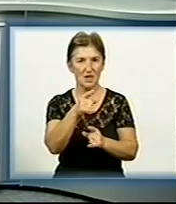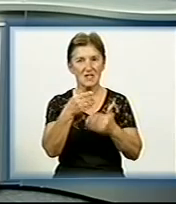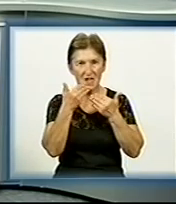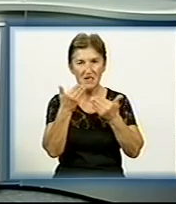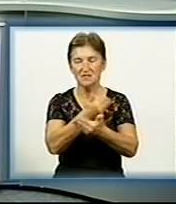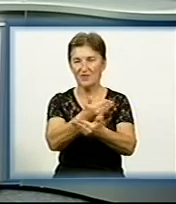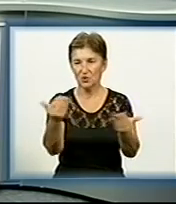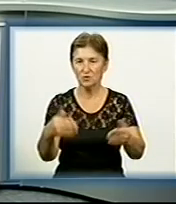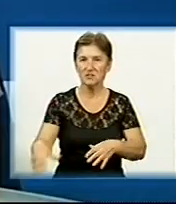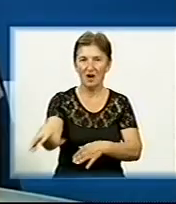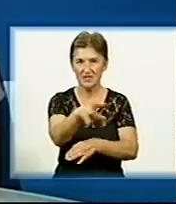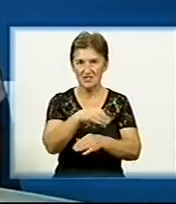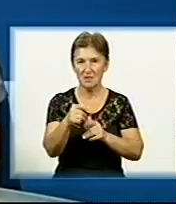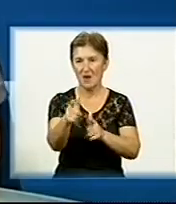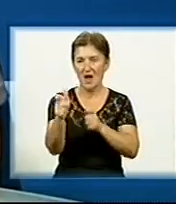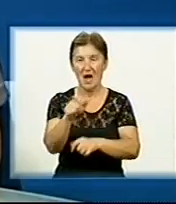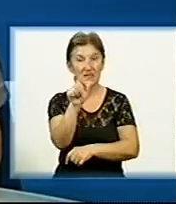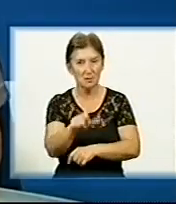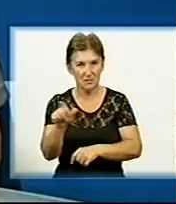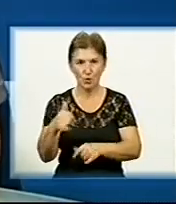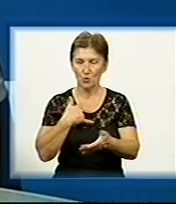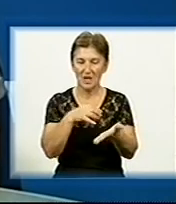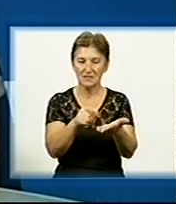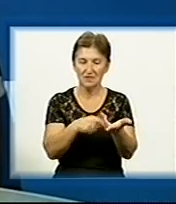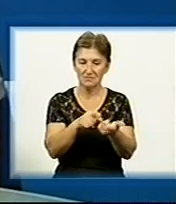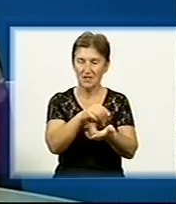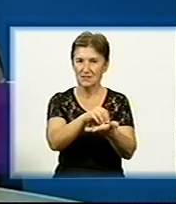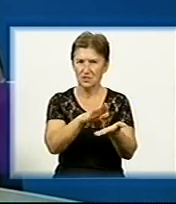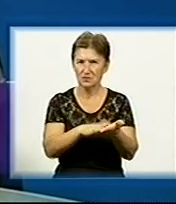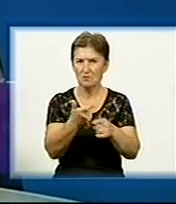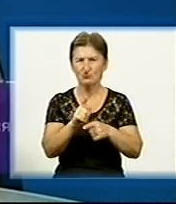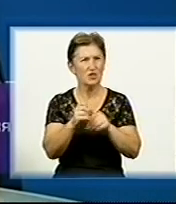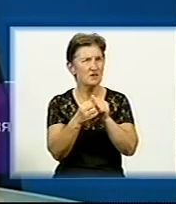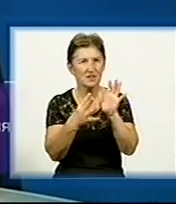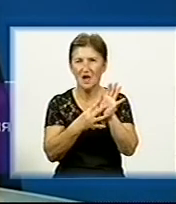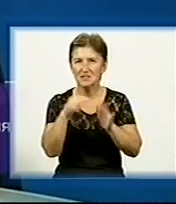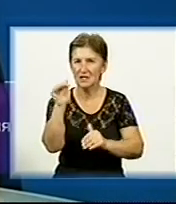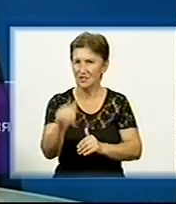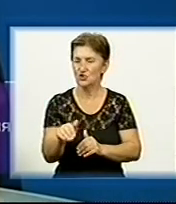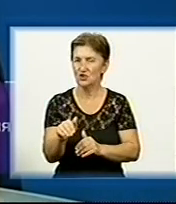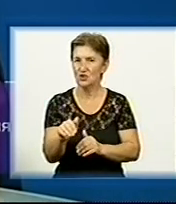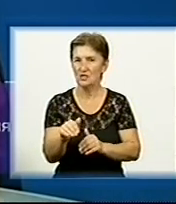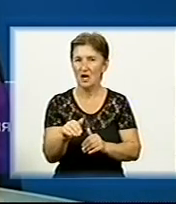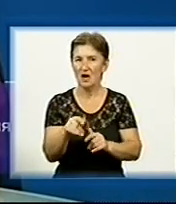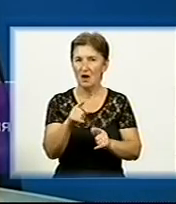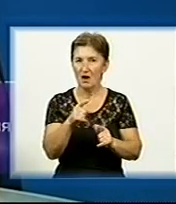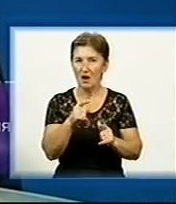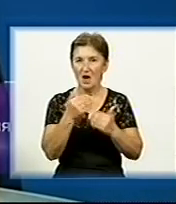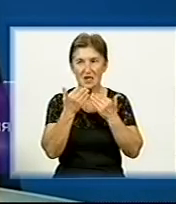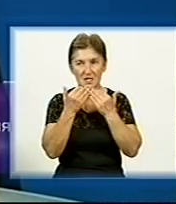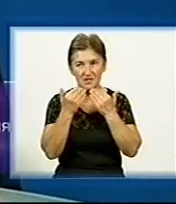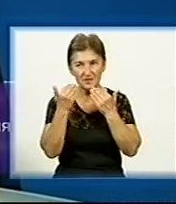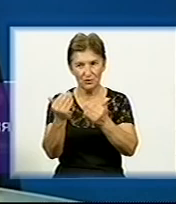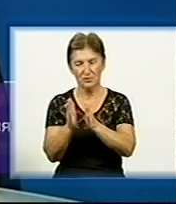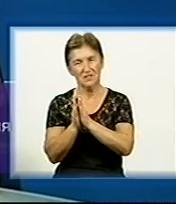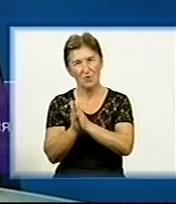до всіх мисливців, а в нас їх нараховується в області більше 19 тисяч, звернутися з проханням про